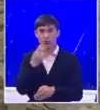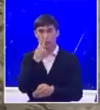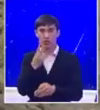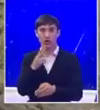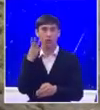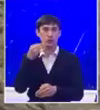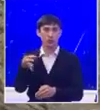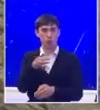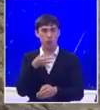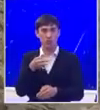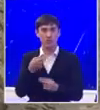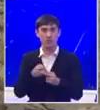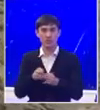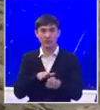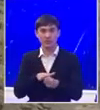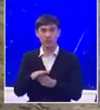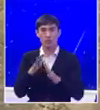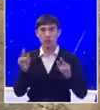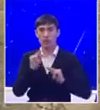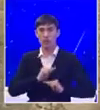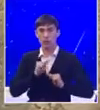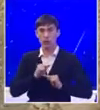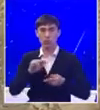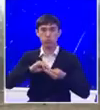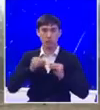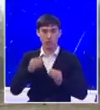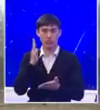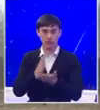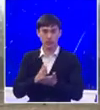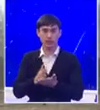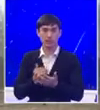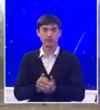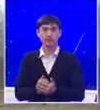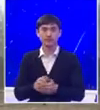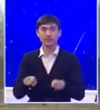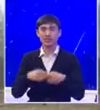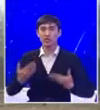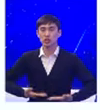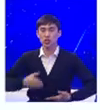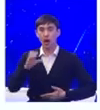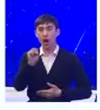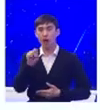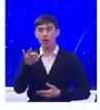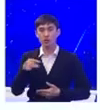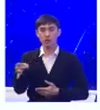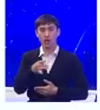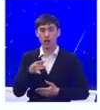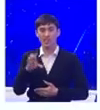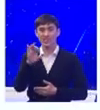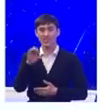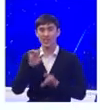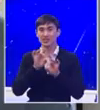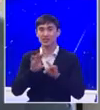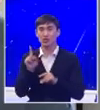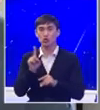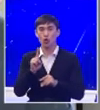что в Алматинской области в этой сфере ведется большая работа, проблемы до сих пор имеют место быть. Так, житель Алакольского района Серик Конопьянов рассказал о том,